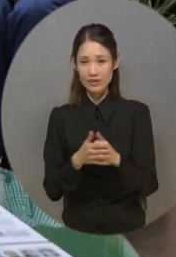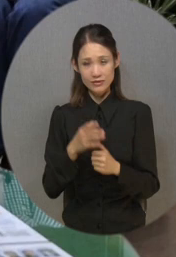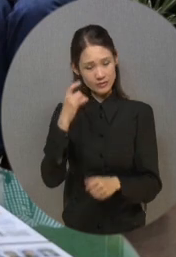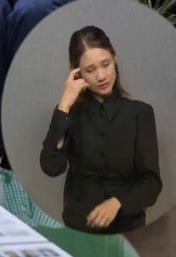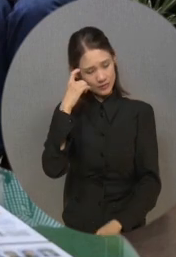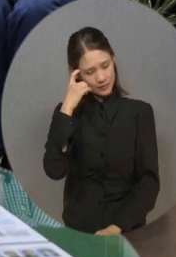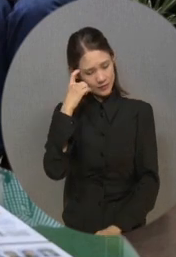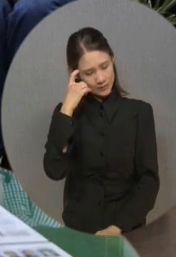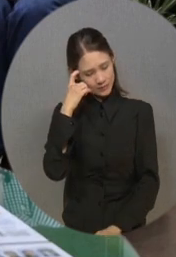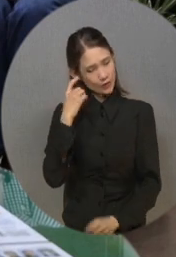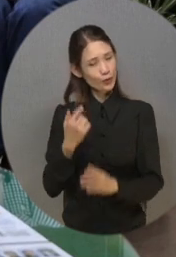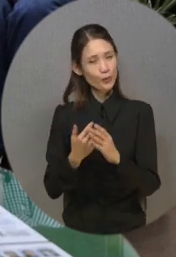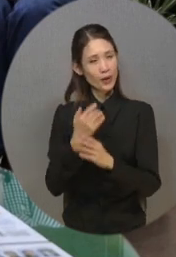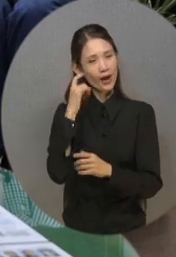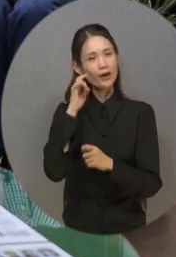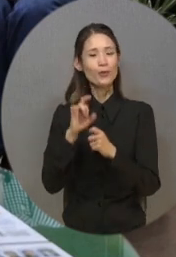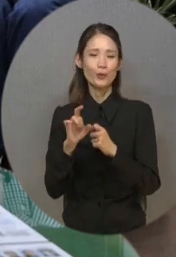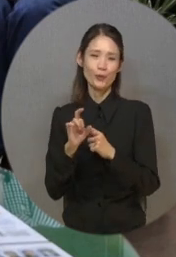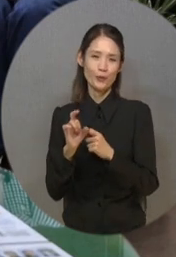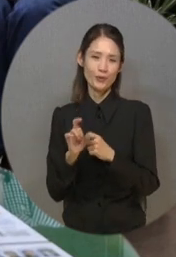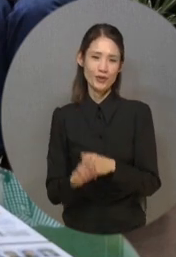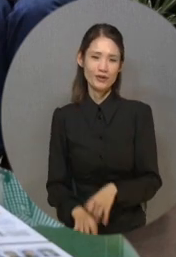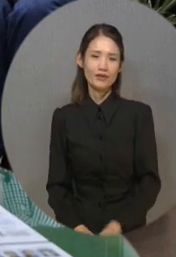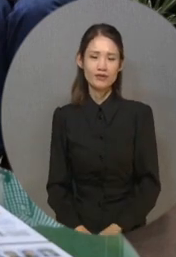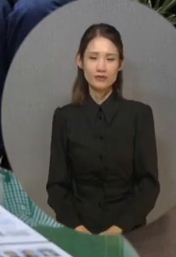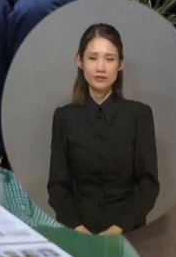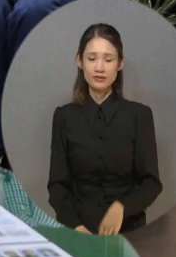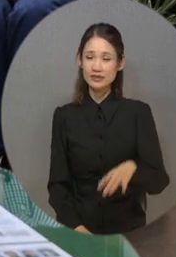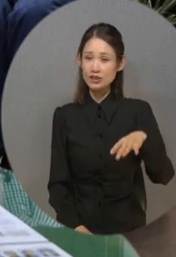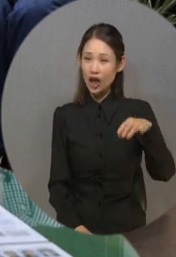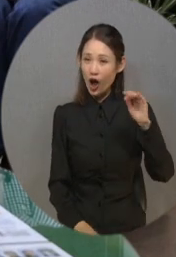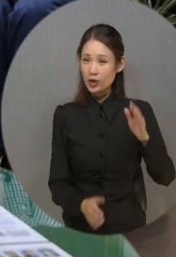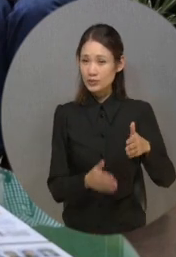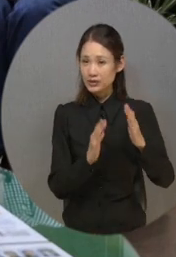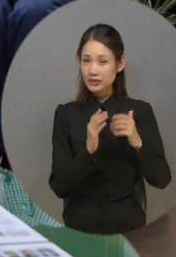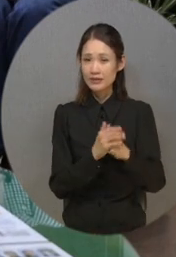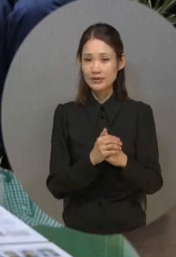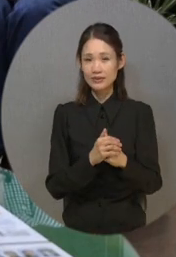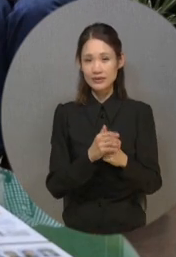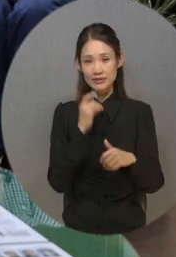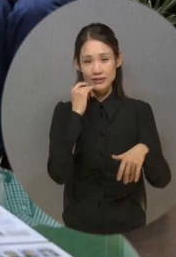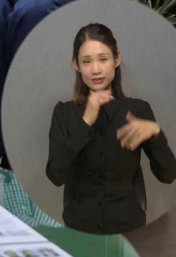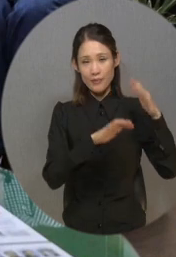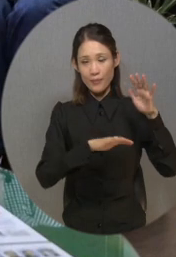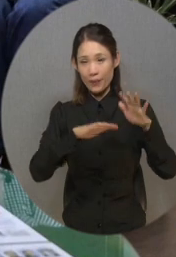고민이 되는데 네. 또 부산에 처음으로 생긴 해상